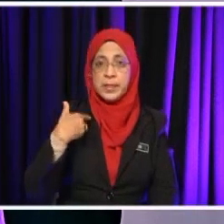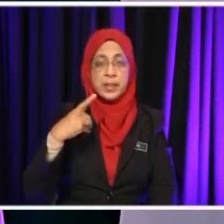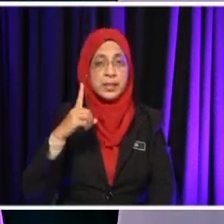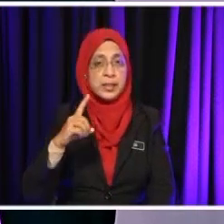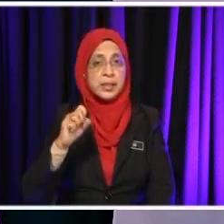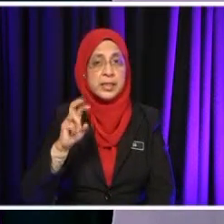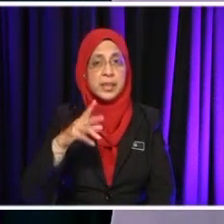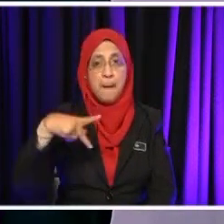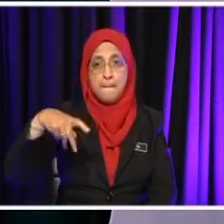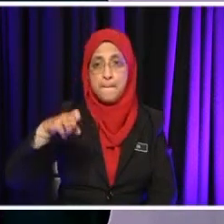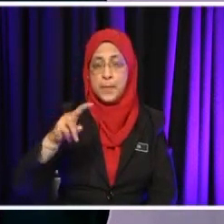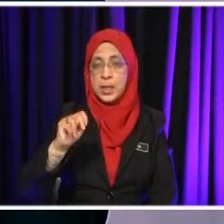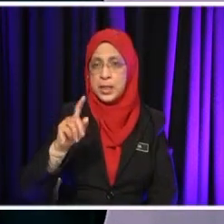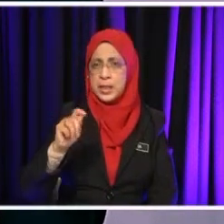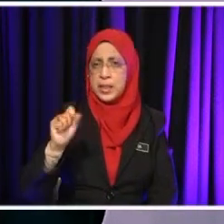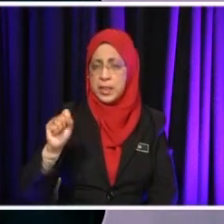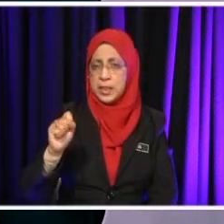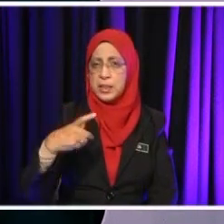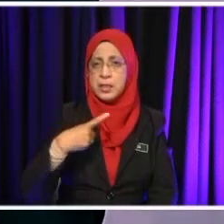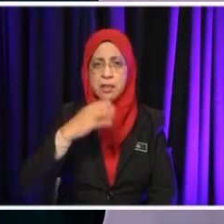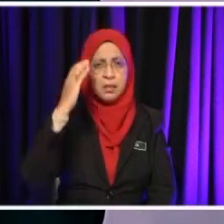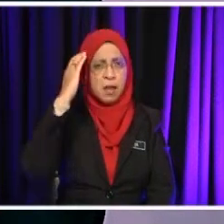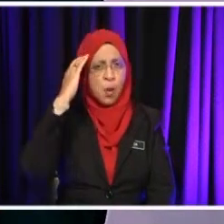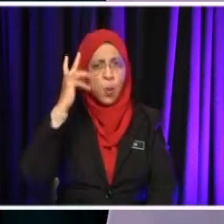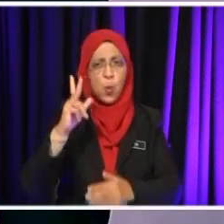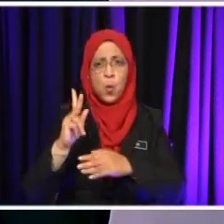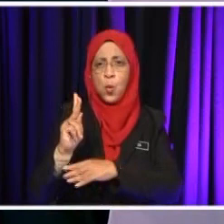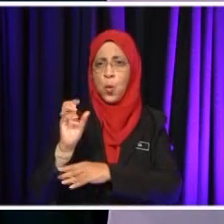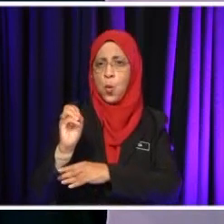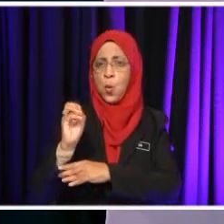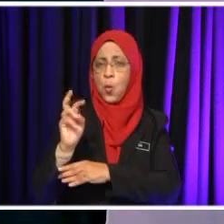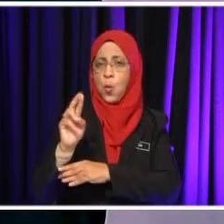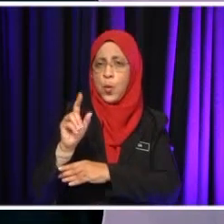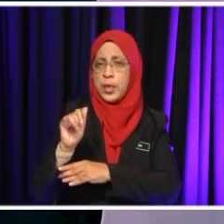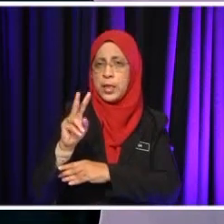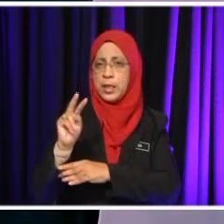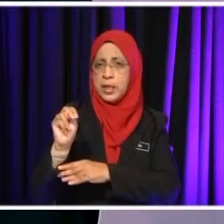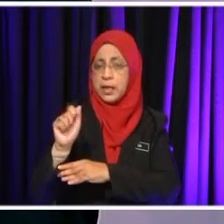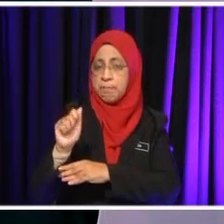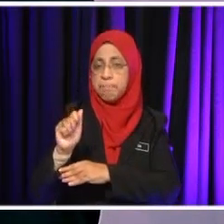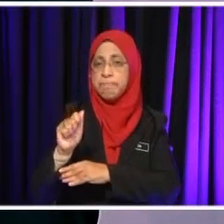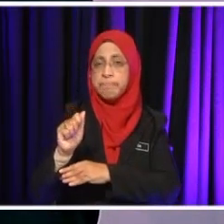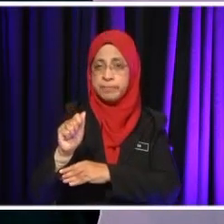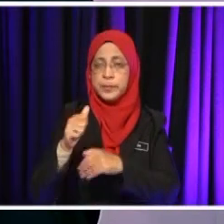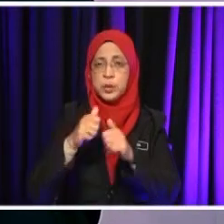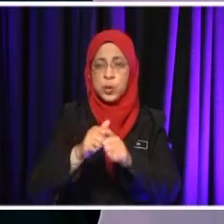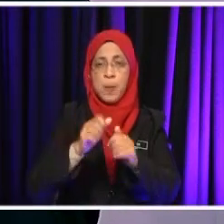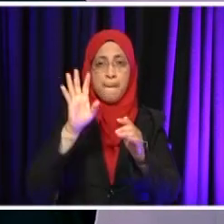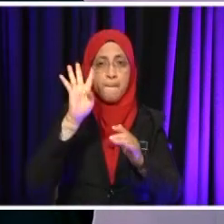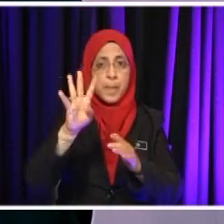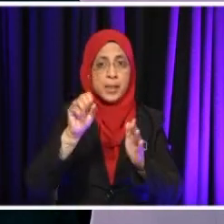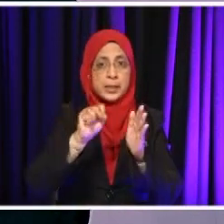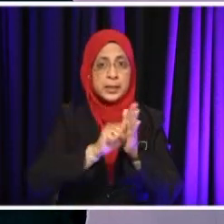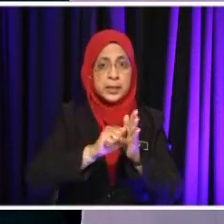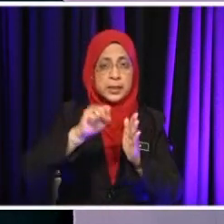kita dapat tahu koordinat kita berdasarkan 4 satelit yang berada pada